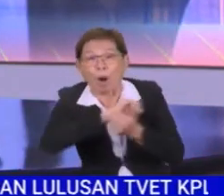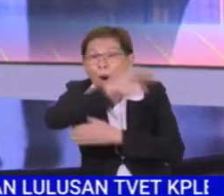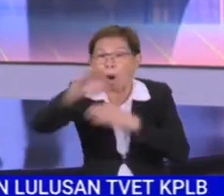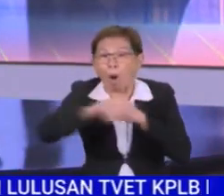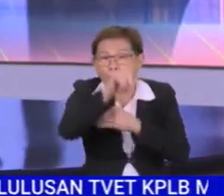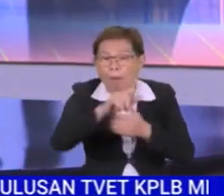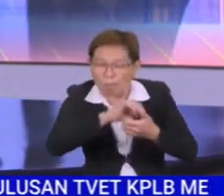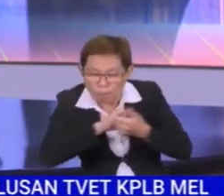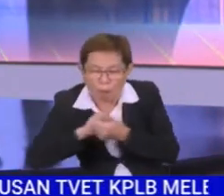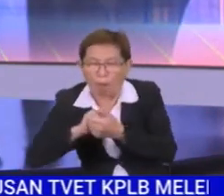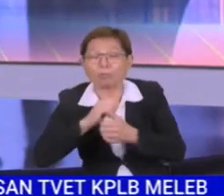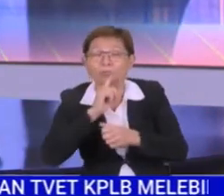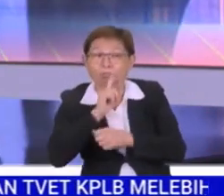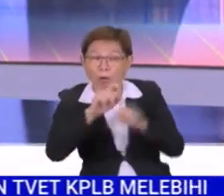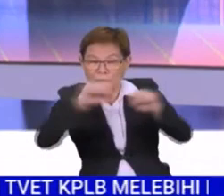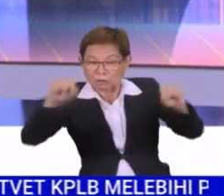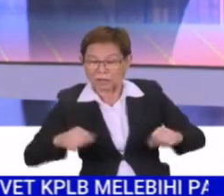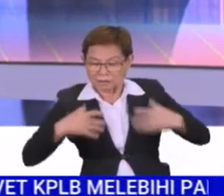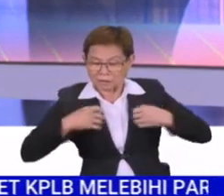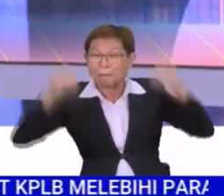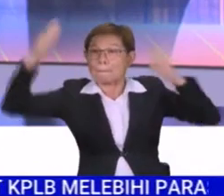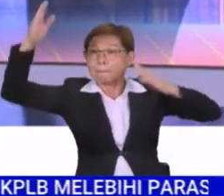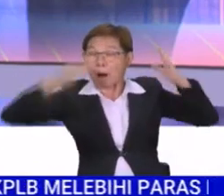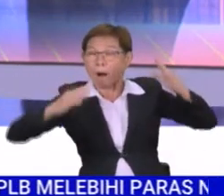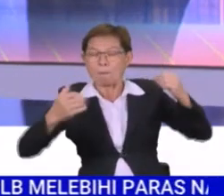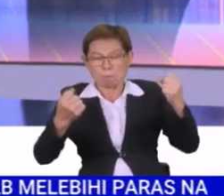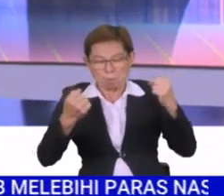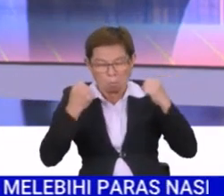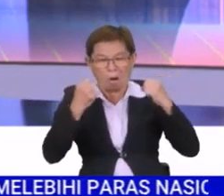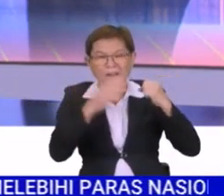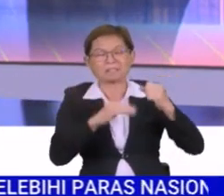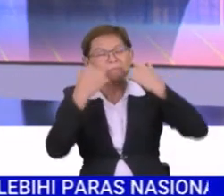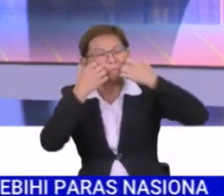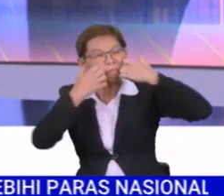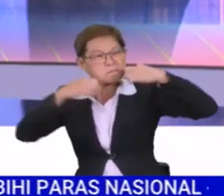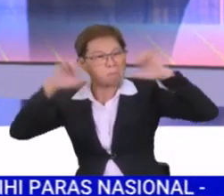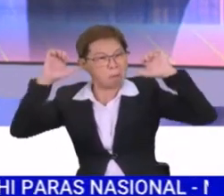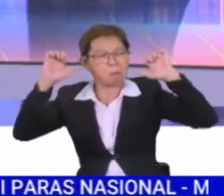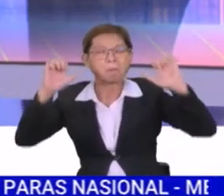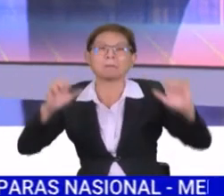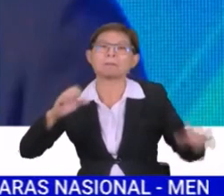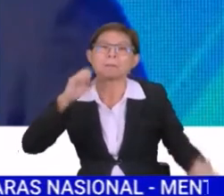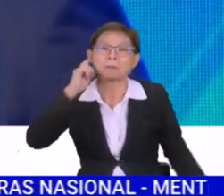bagi memastikan sistem kesihatan di negara kita lebih mampan dan berdaya tahan.